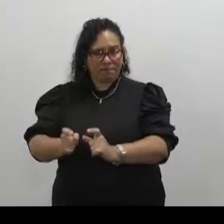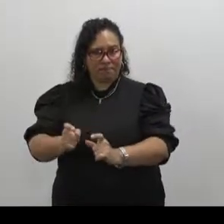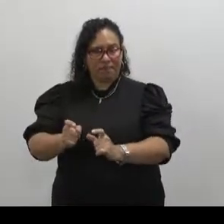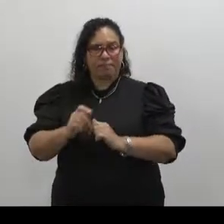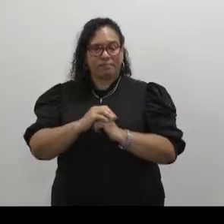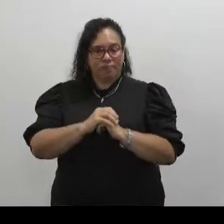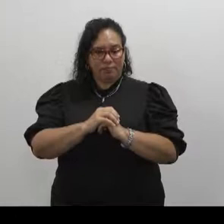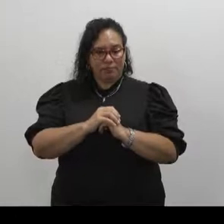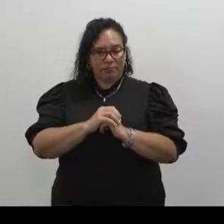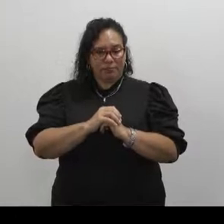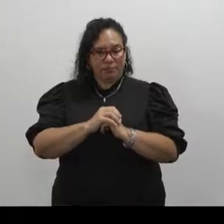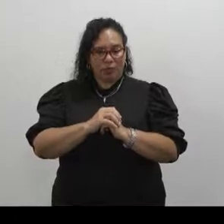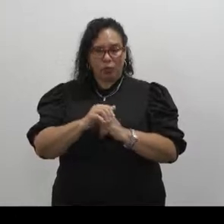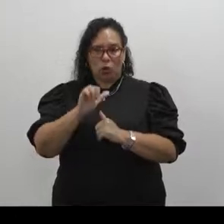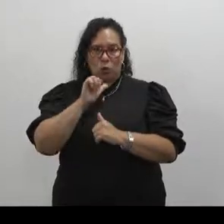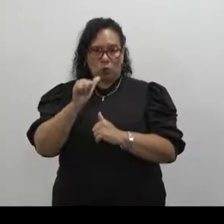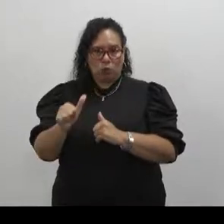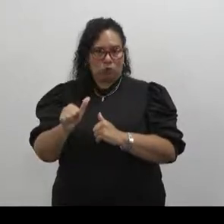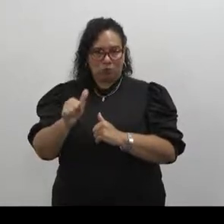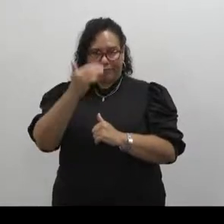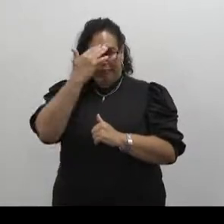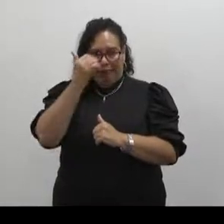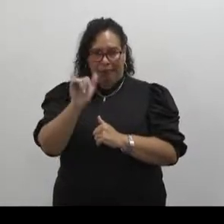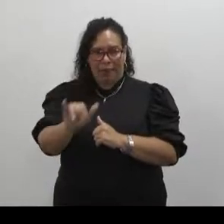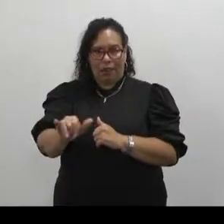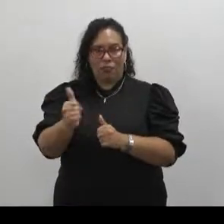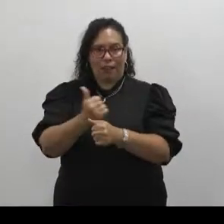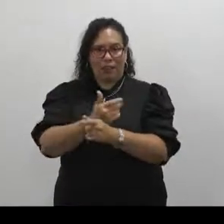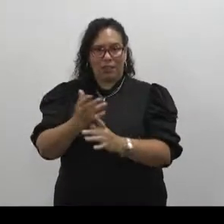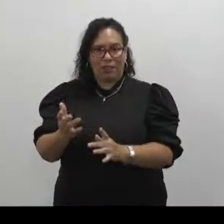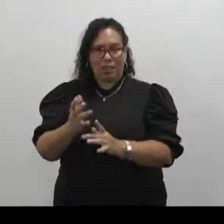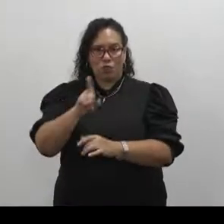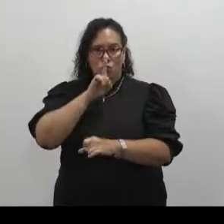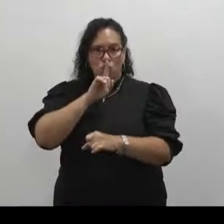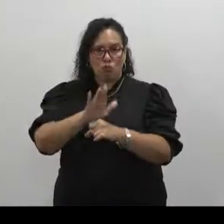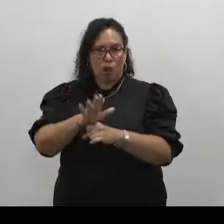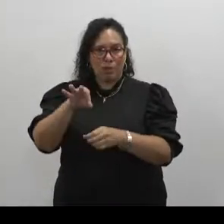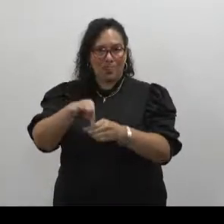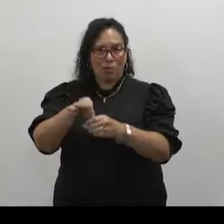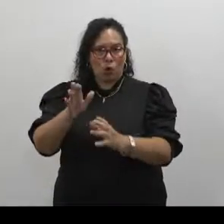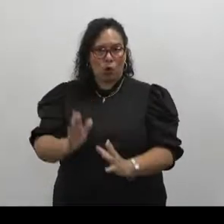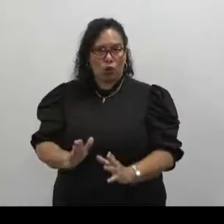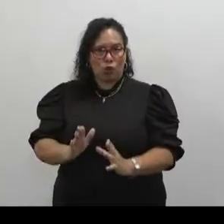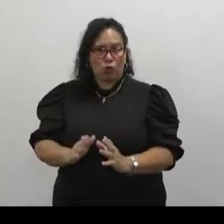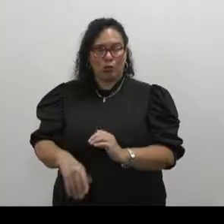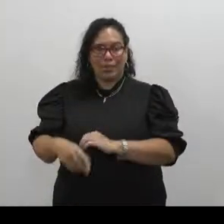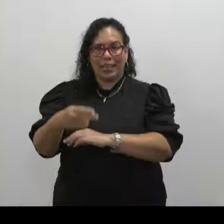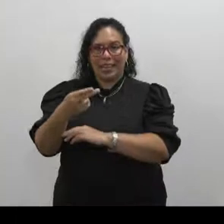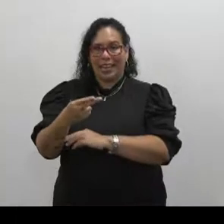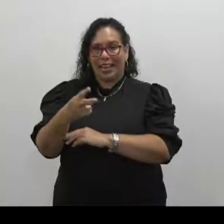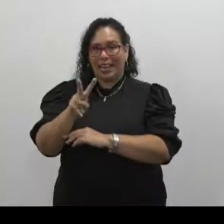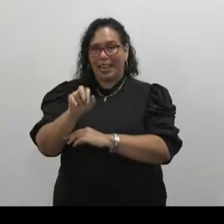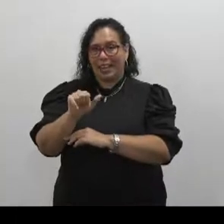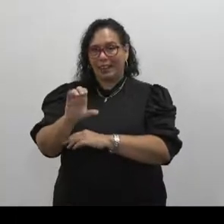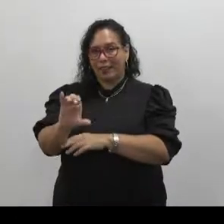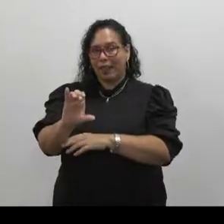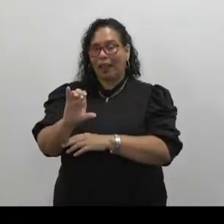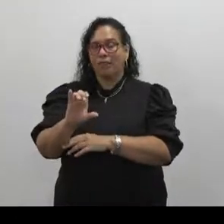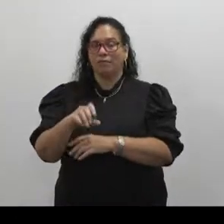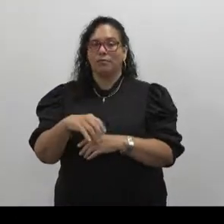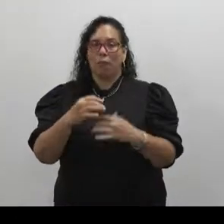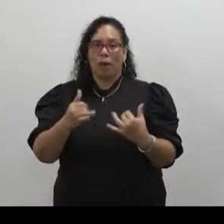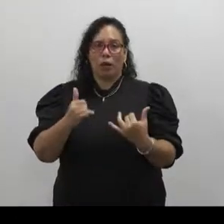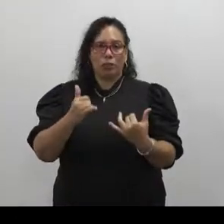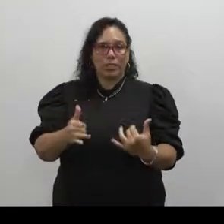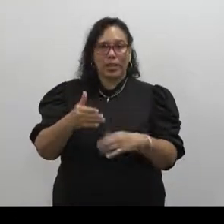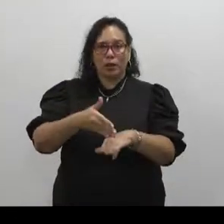lời nâng dương cầm phong tài thuộc cái ca nghĩa lư ca xoay rốt chấp thay và ca